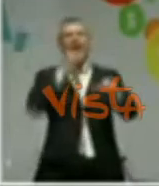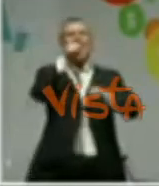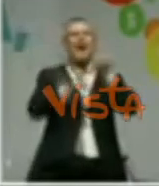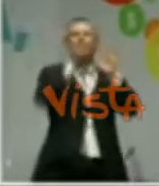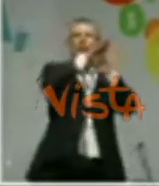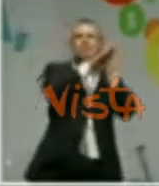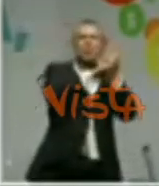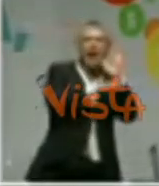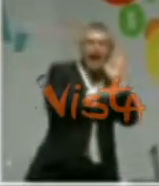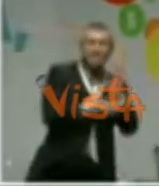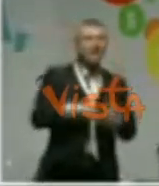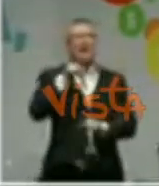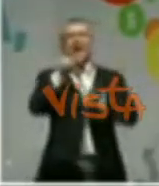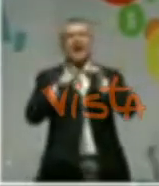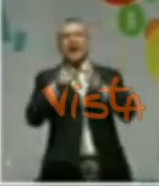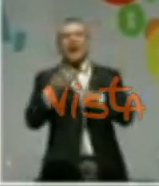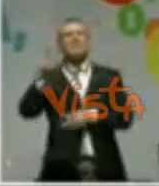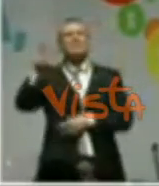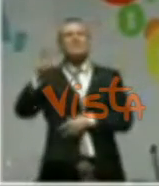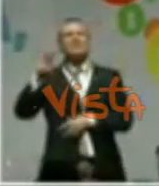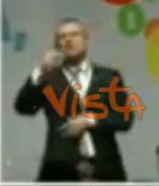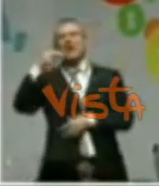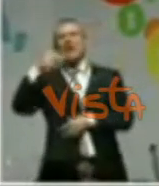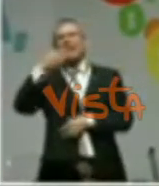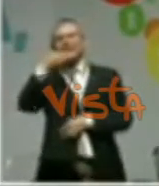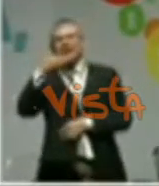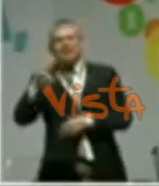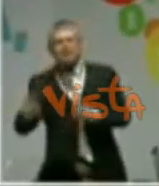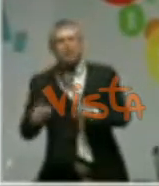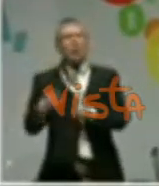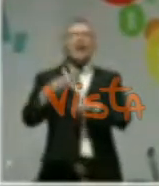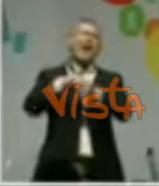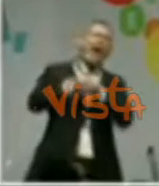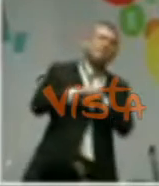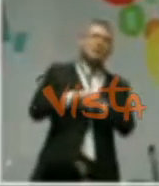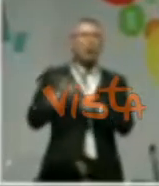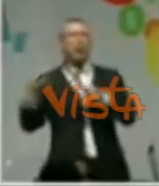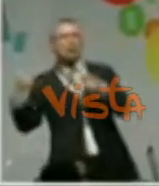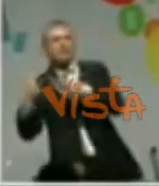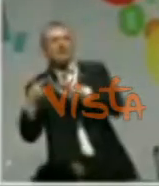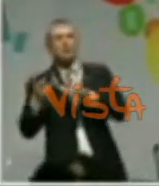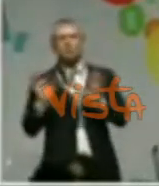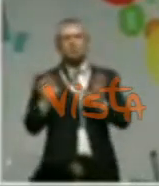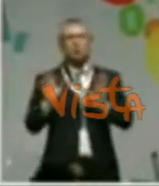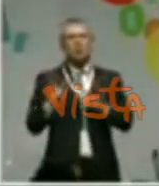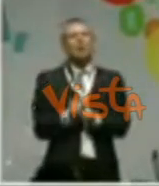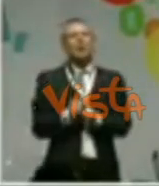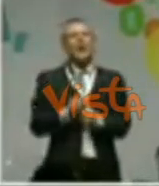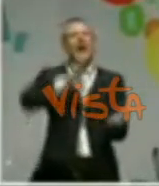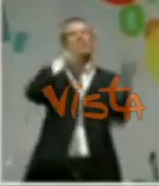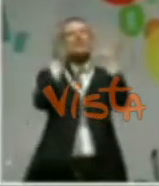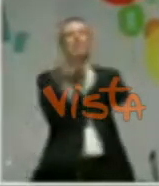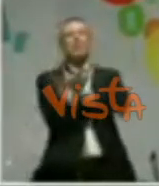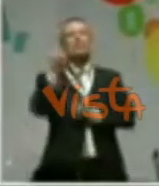che non vuol dire avere il vice caporedattore del tg hicks amico o nemico senza la riforma della rai